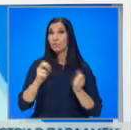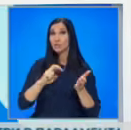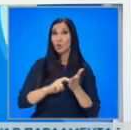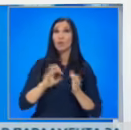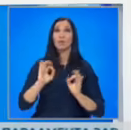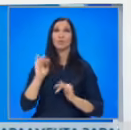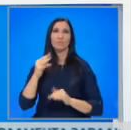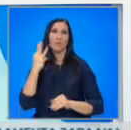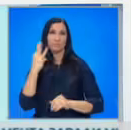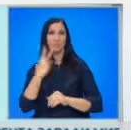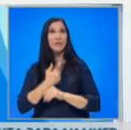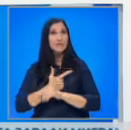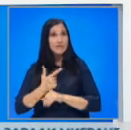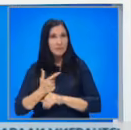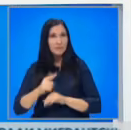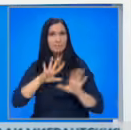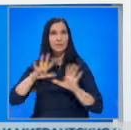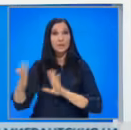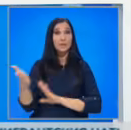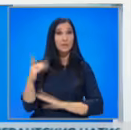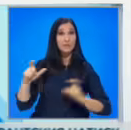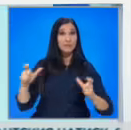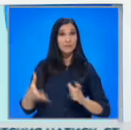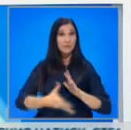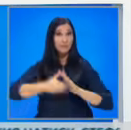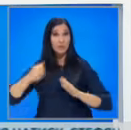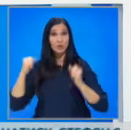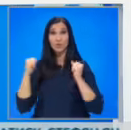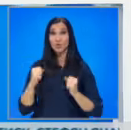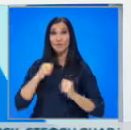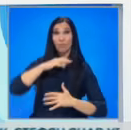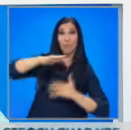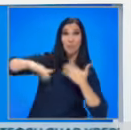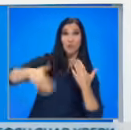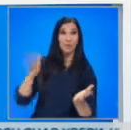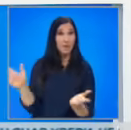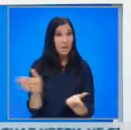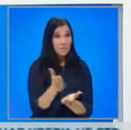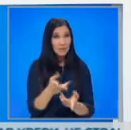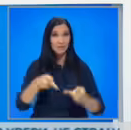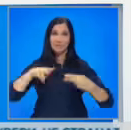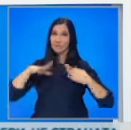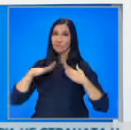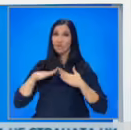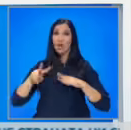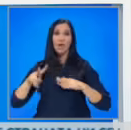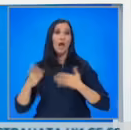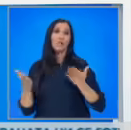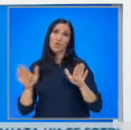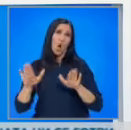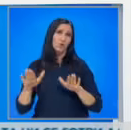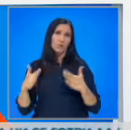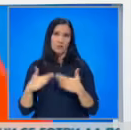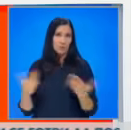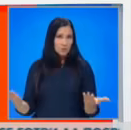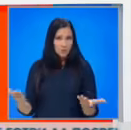3 седмици. Десетки хиляди семейства са евакуирани и са в очакване бурята да очуми, за да се върнат в домовете си или каквото е останало от